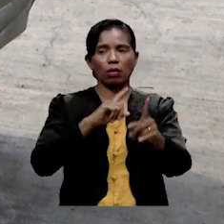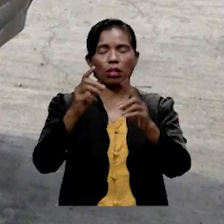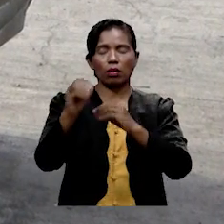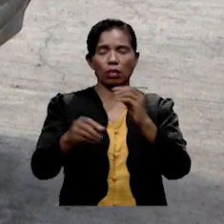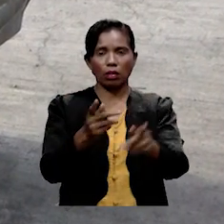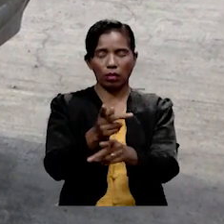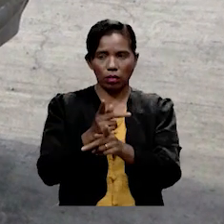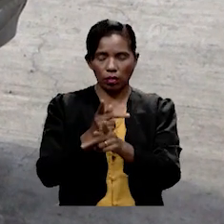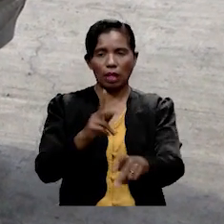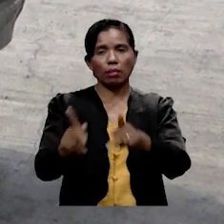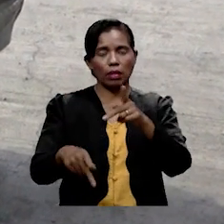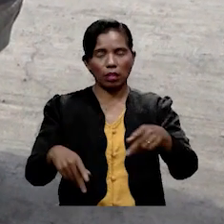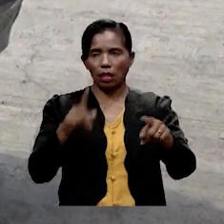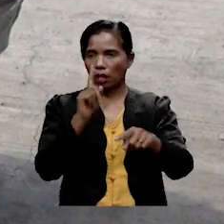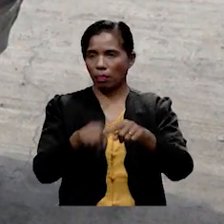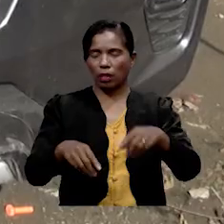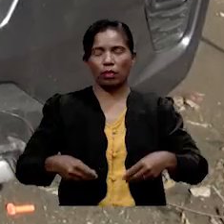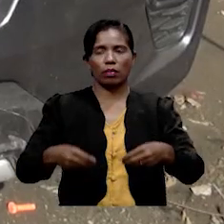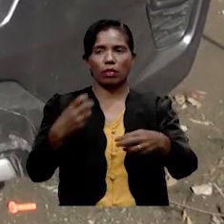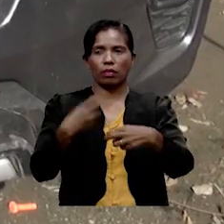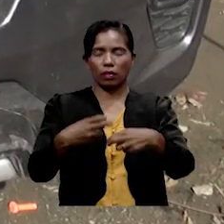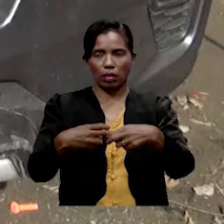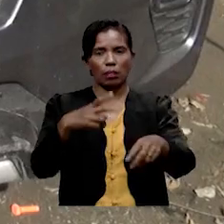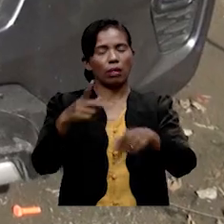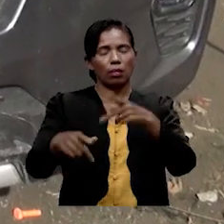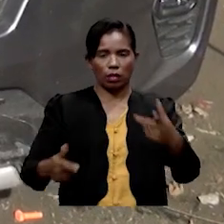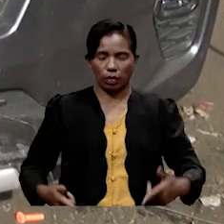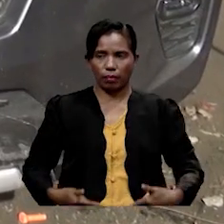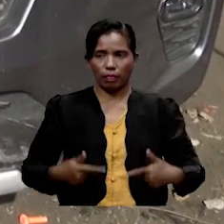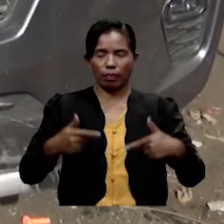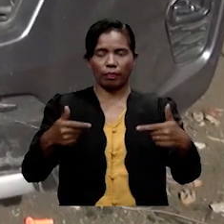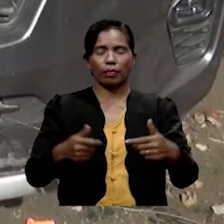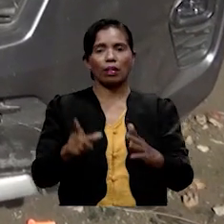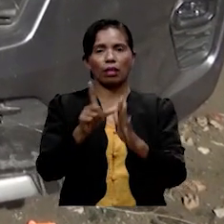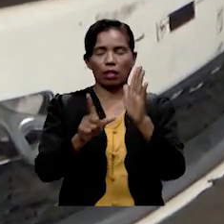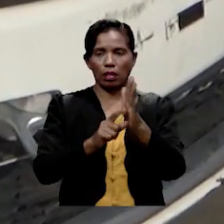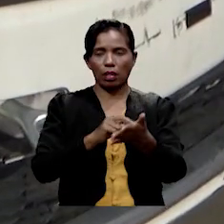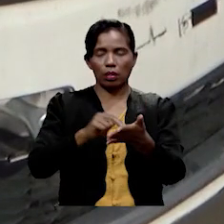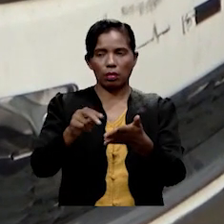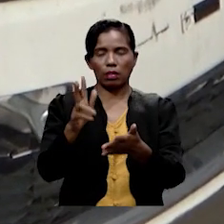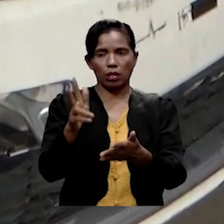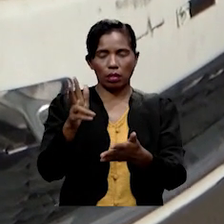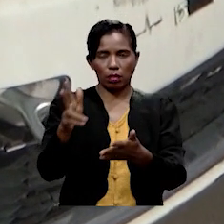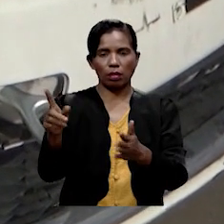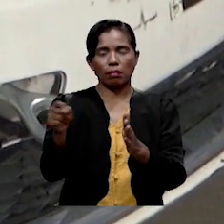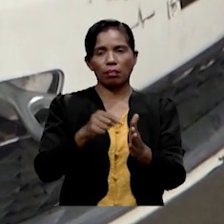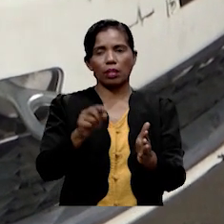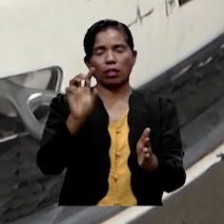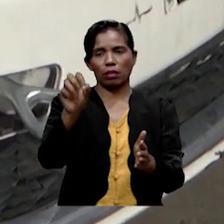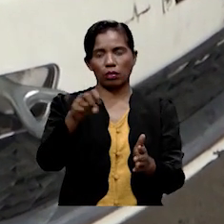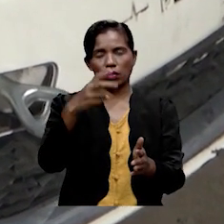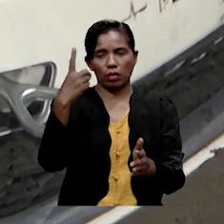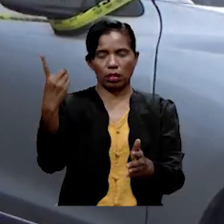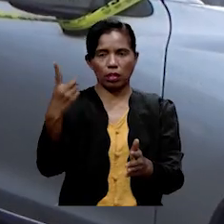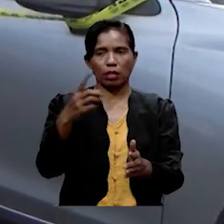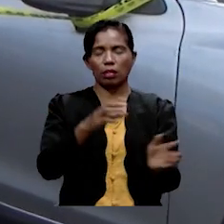direitu konsumidor hudi labele fo amiasa ba emene vidam. Iha mos dekretu lei numero tolu nulu bara ring rua selalu racing ida kona